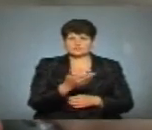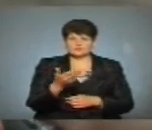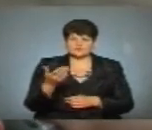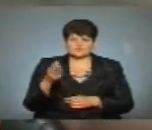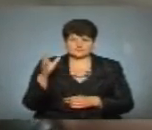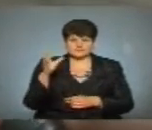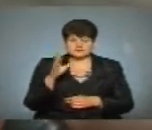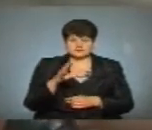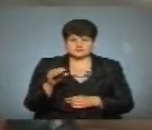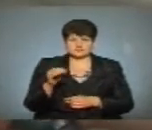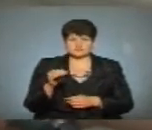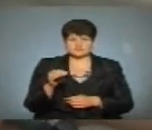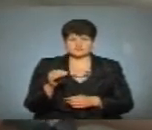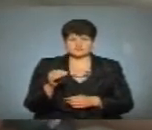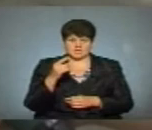щоб ви всі